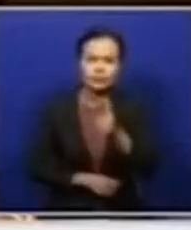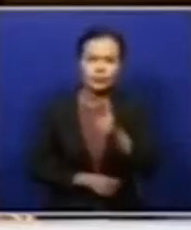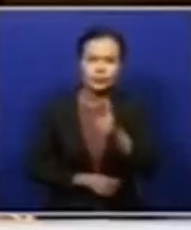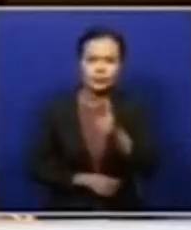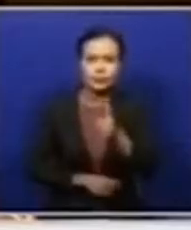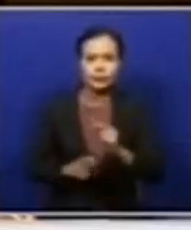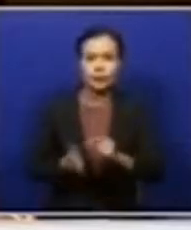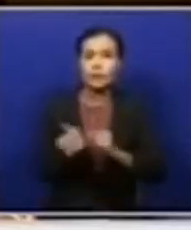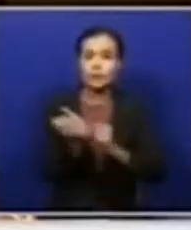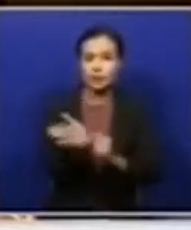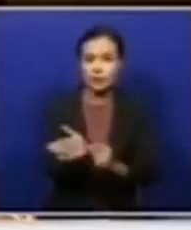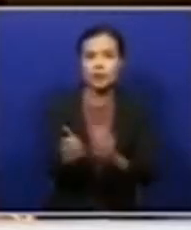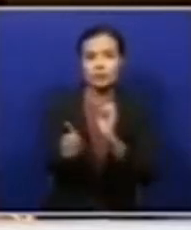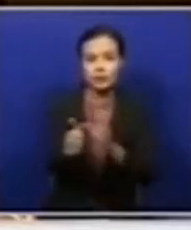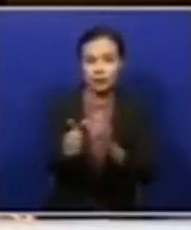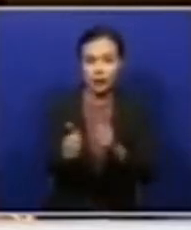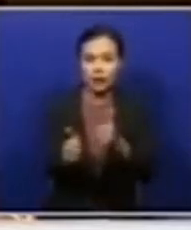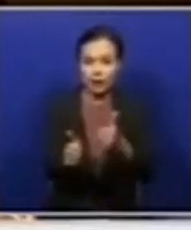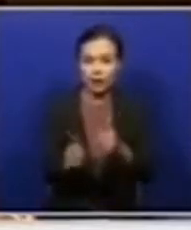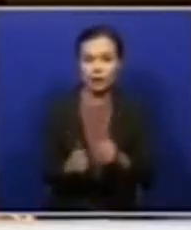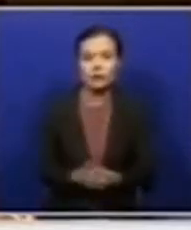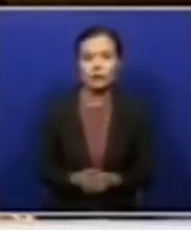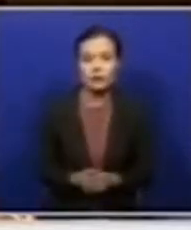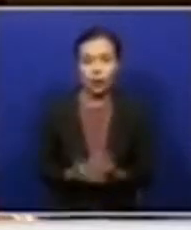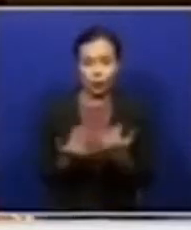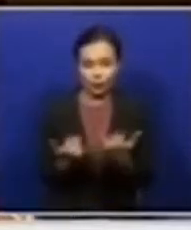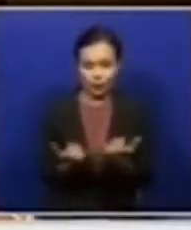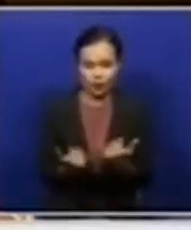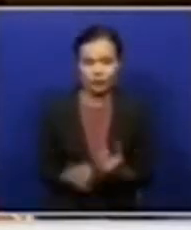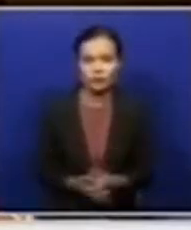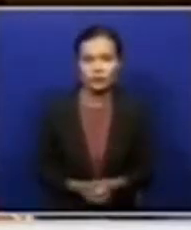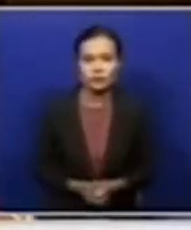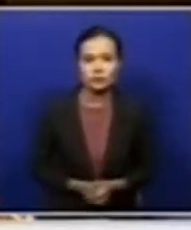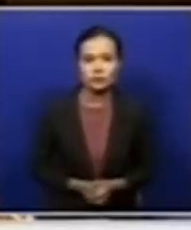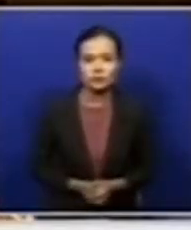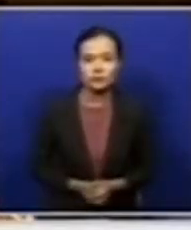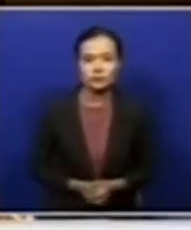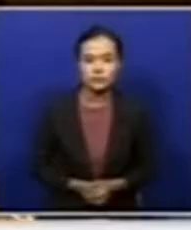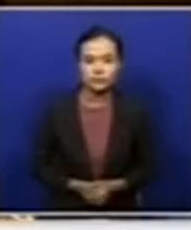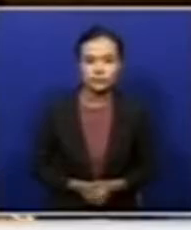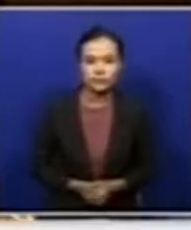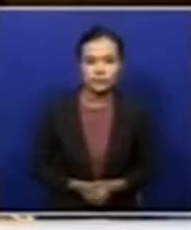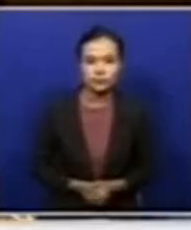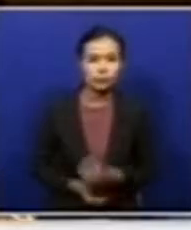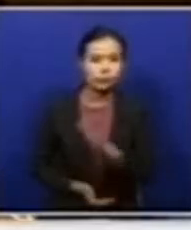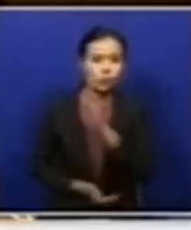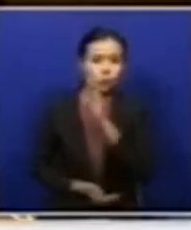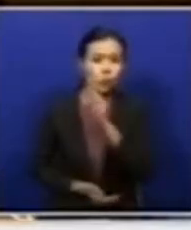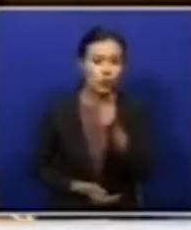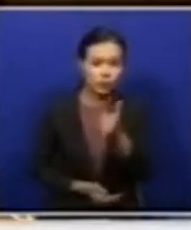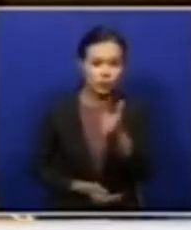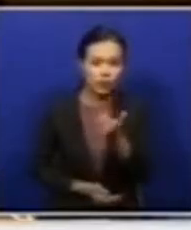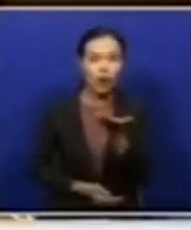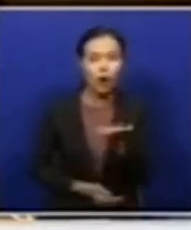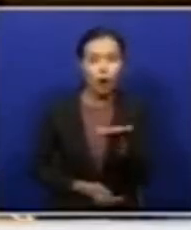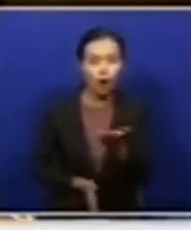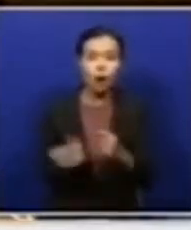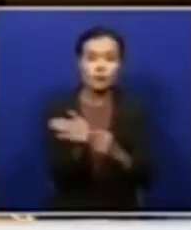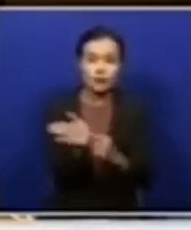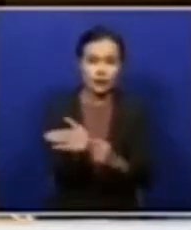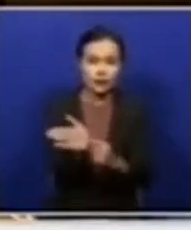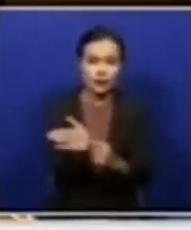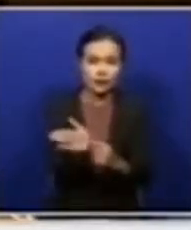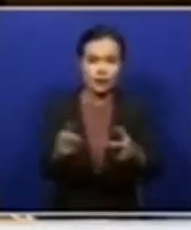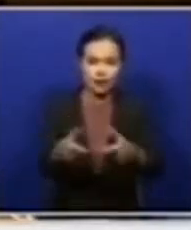สนอแนะมากกว่าได้นะครับในวันนี้ซึ่งถ้าให้ดีนะครับผมก็ขอเสนอแนะไว้ก่อนเรื่องแรงง